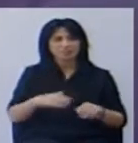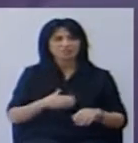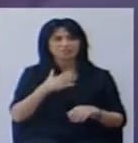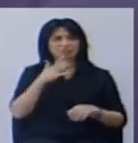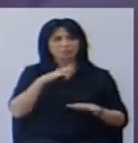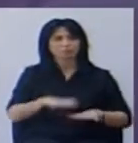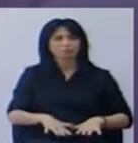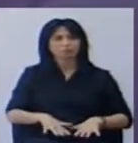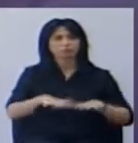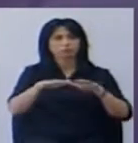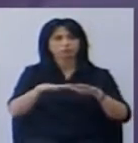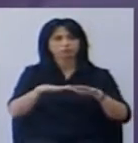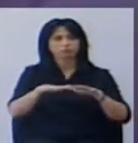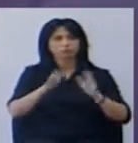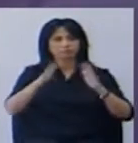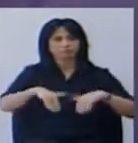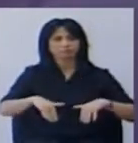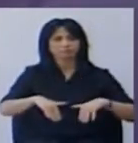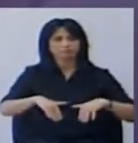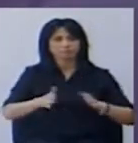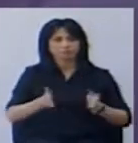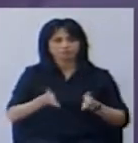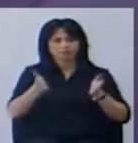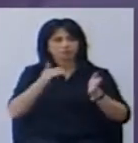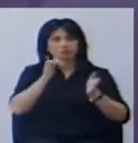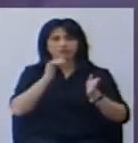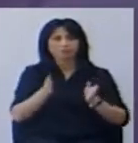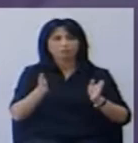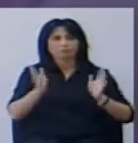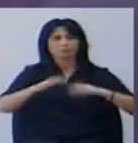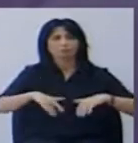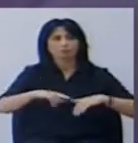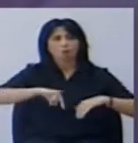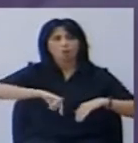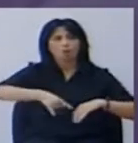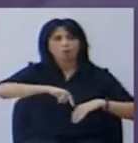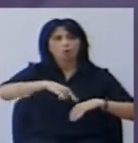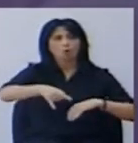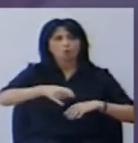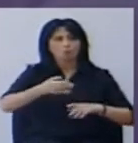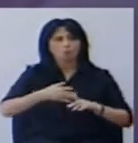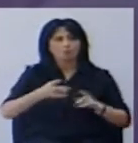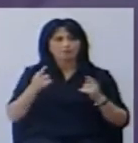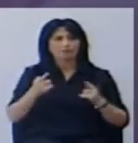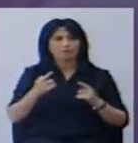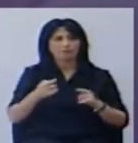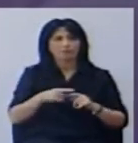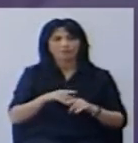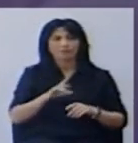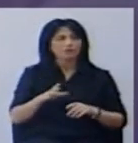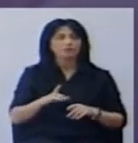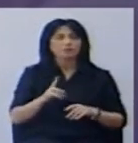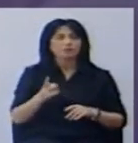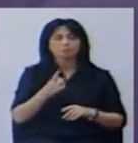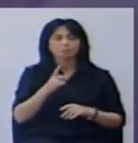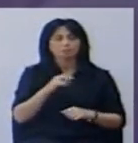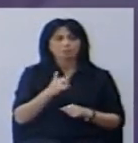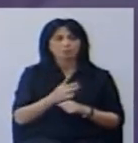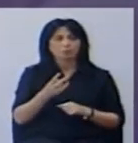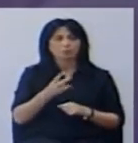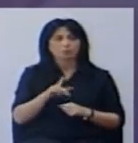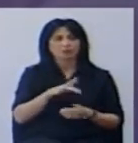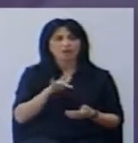საშიშროებას ქმნის იმისა, რომ ჯებირები ჩაინგრეს და მოსახლეობა აი ამ ორმოებში ჩაცივდეს. ამიტომ ალბათ ყველაზე უპრიანი და ყველაზე მთავარი